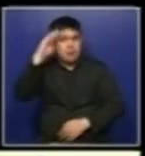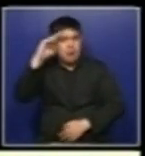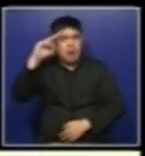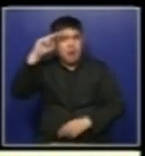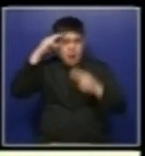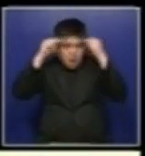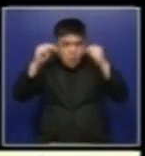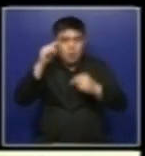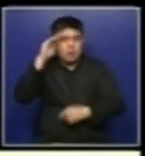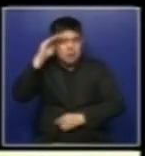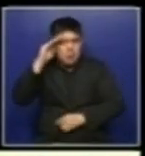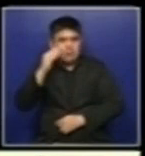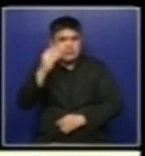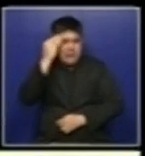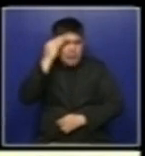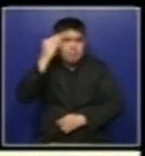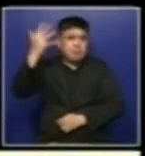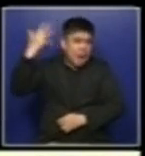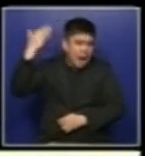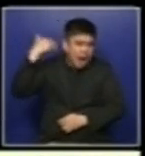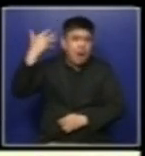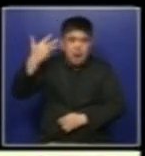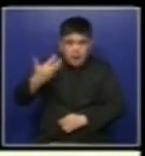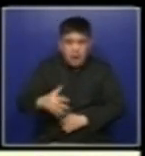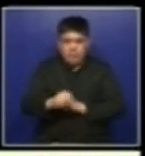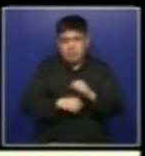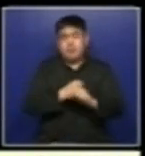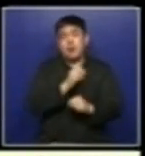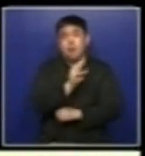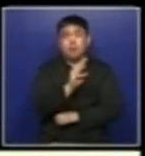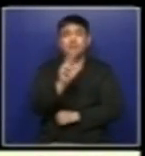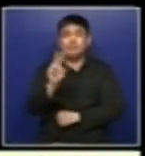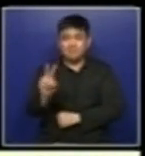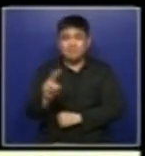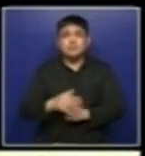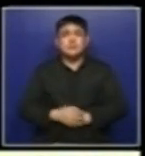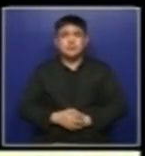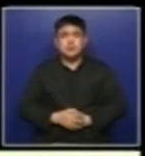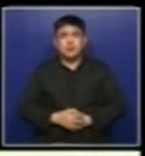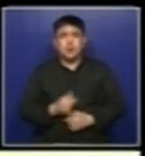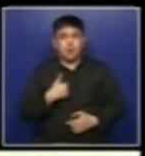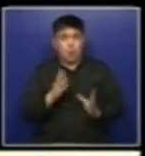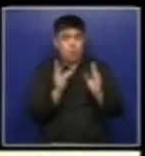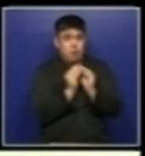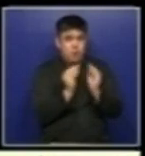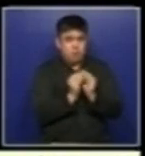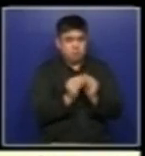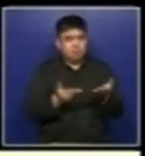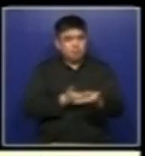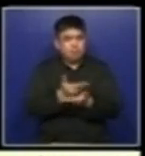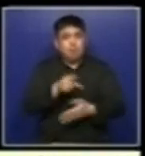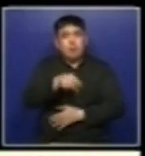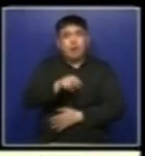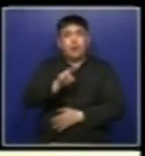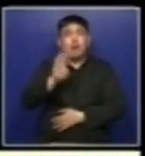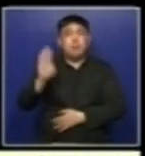นตรีเนี่ยได้รับทราบข้อมูลเมื่อวันที่18ตุลาคมปี62ระหว่างการประชุมพิจารณาร่างพรบงบ